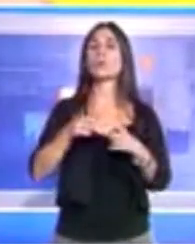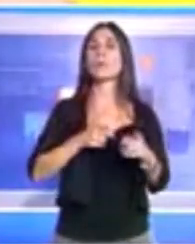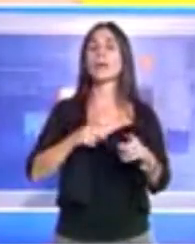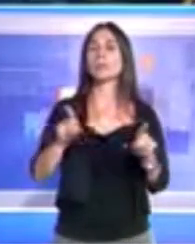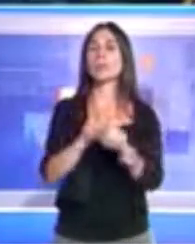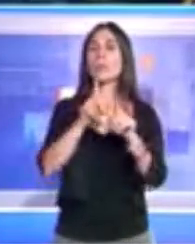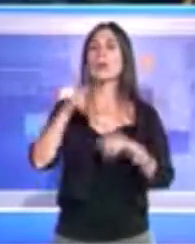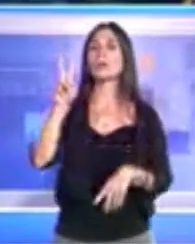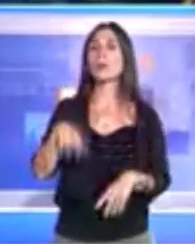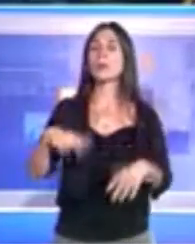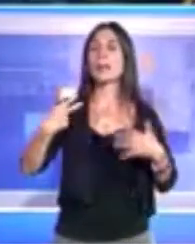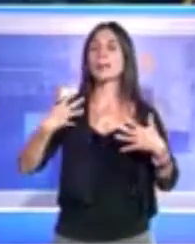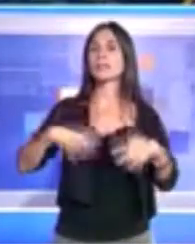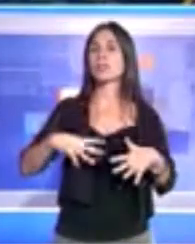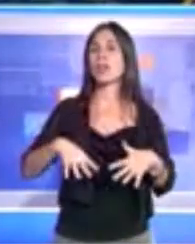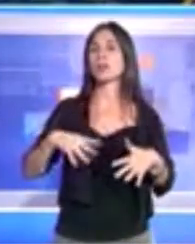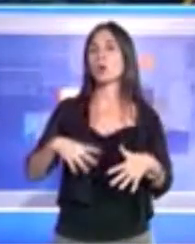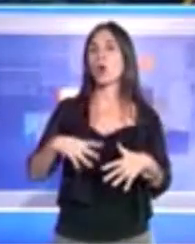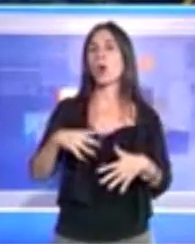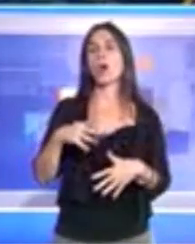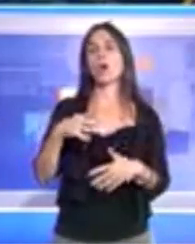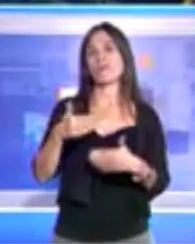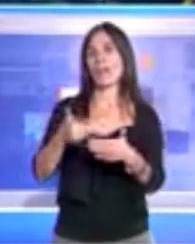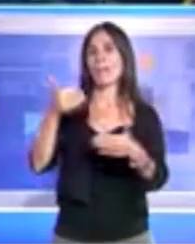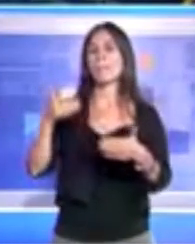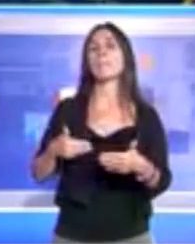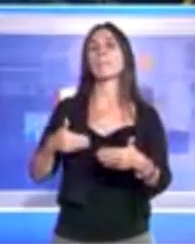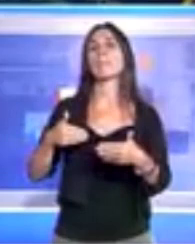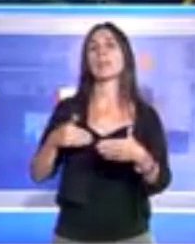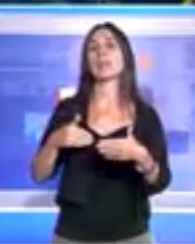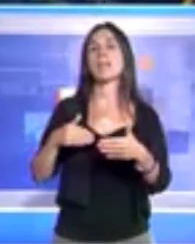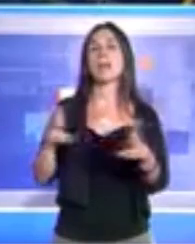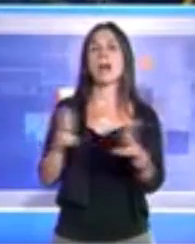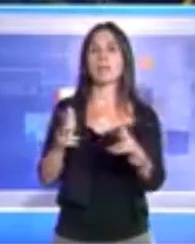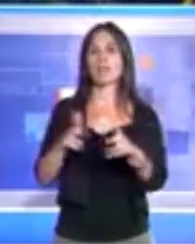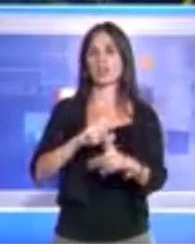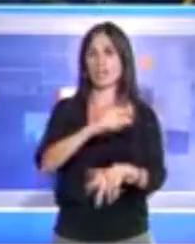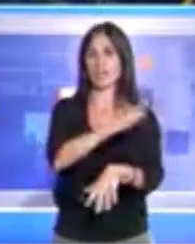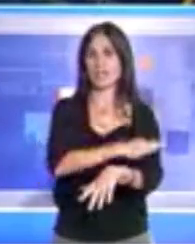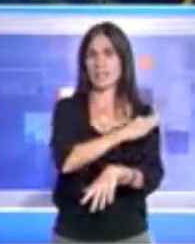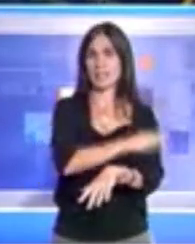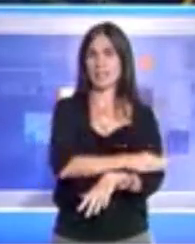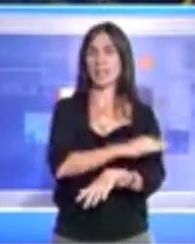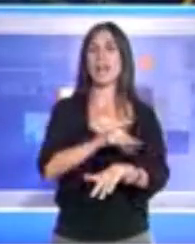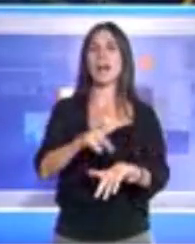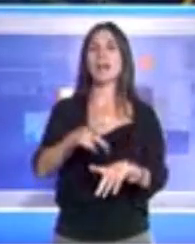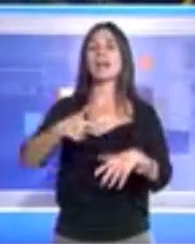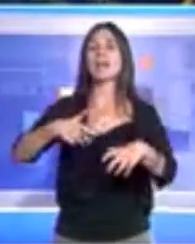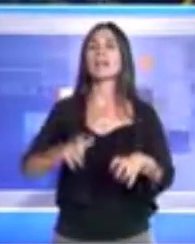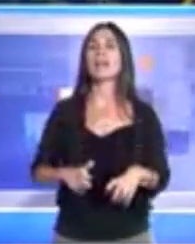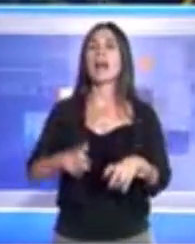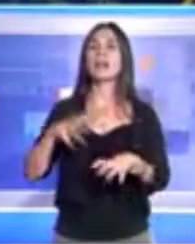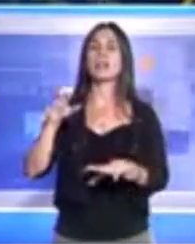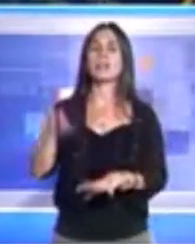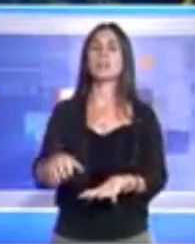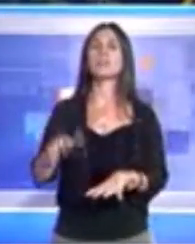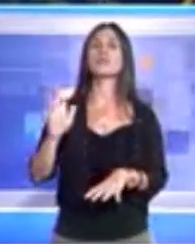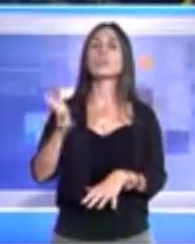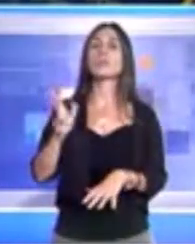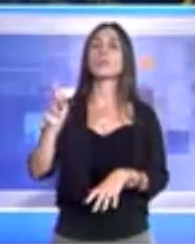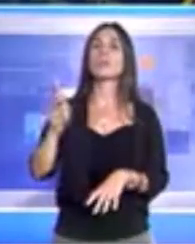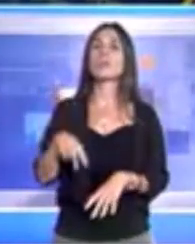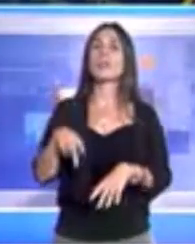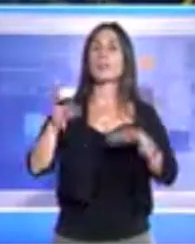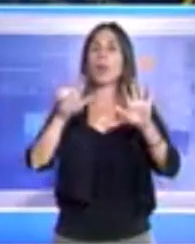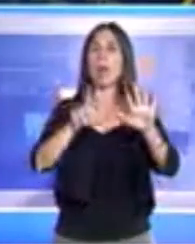ultimo termine di paragone preso a riferimento prima dell'emergenza sanitaria il calo delle denunce del 15,8%